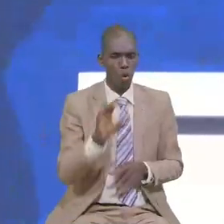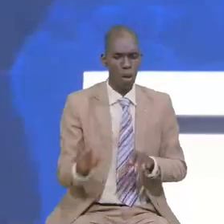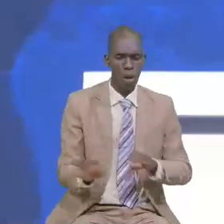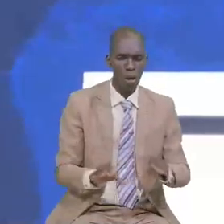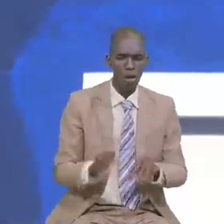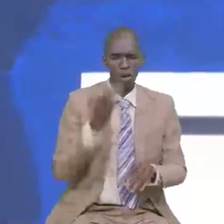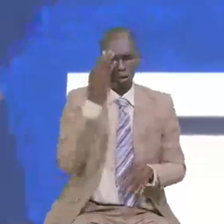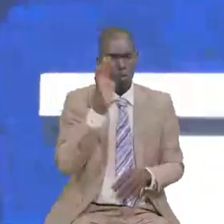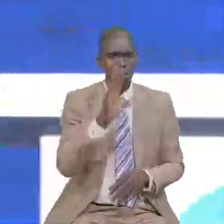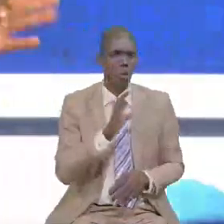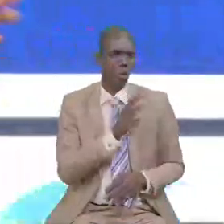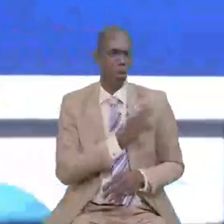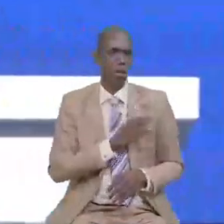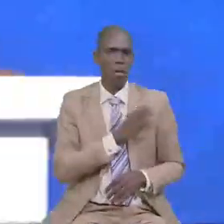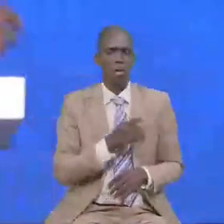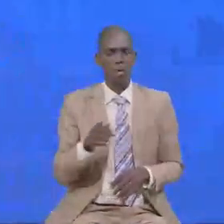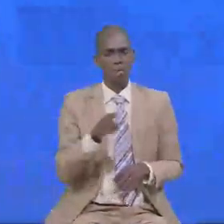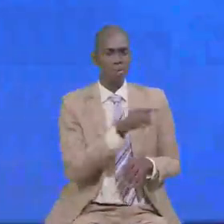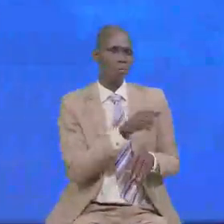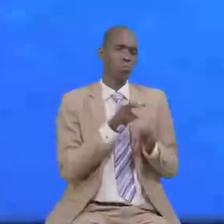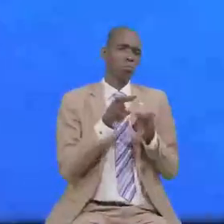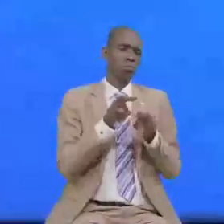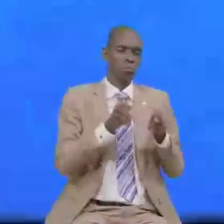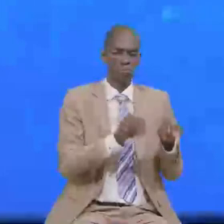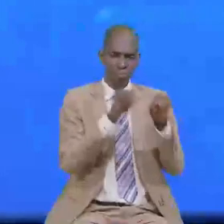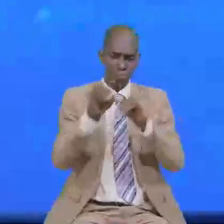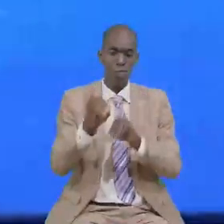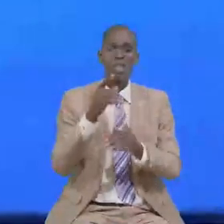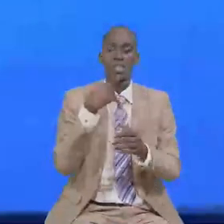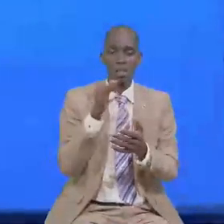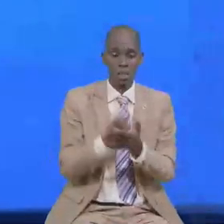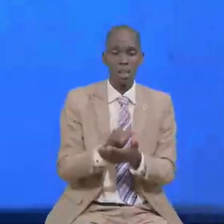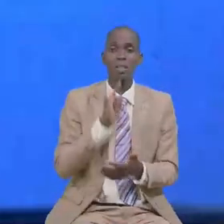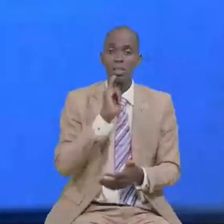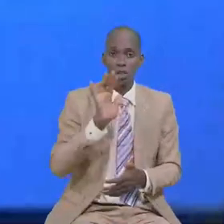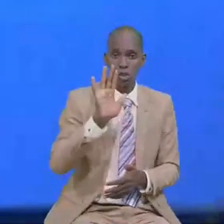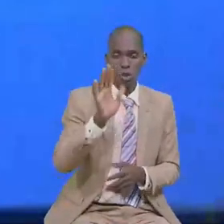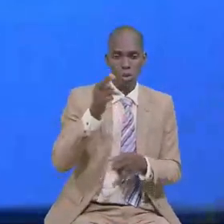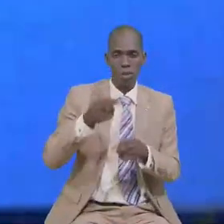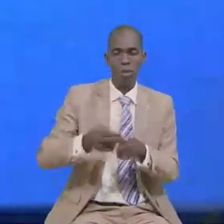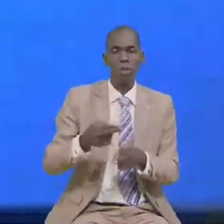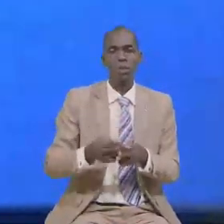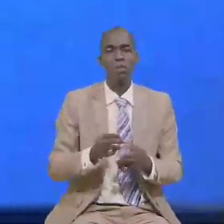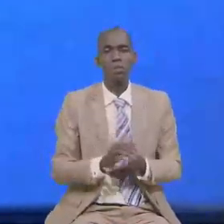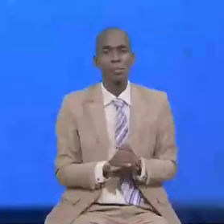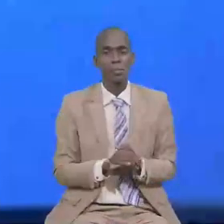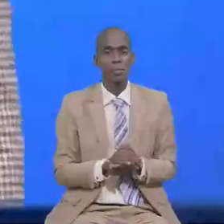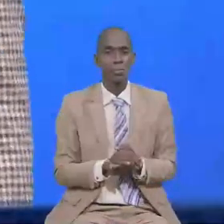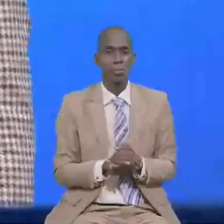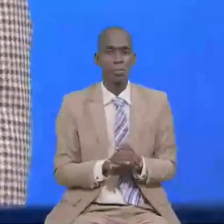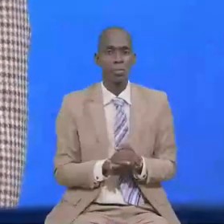connaissent tes actions, ton caractère, et ils affirment bien que ça, c'est ton